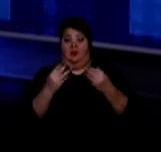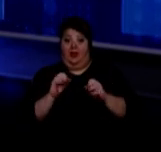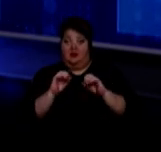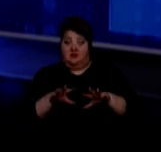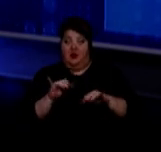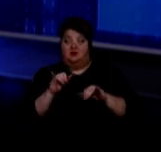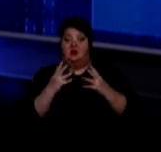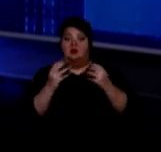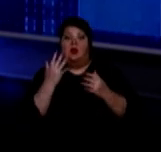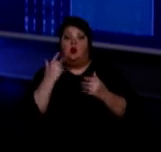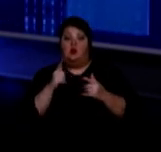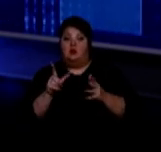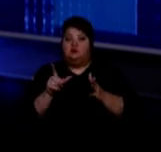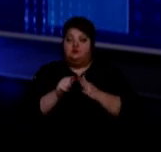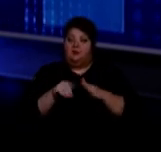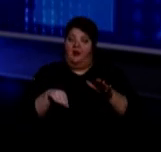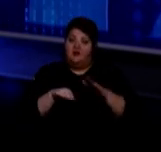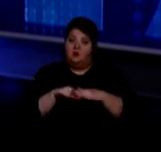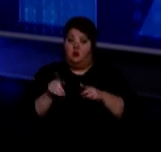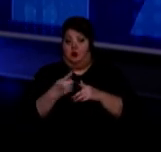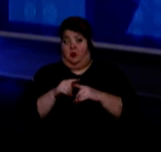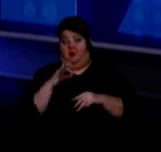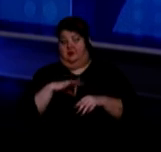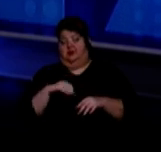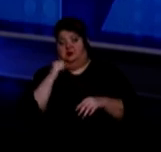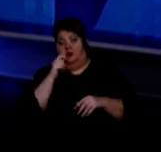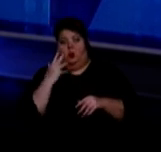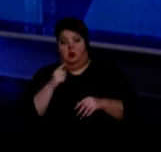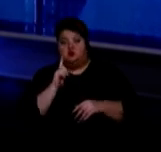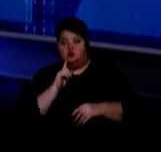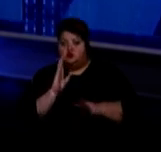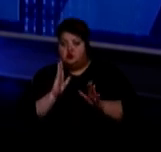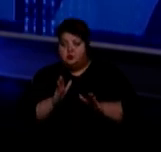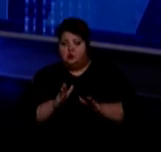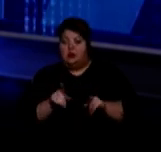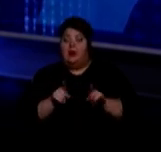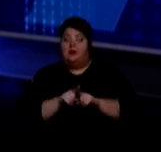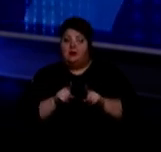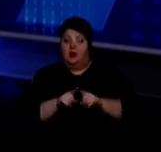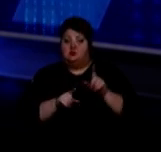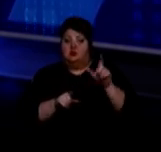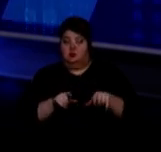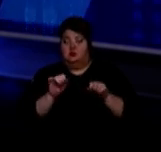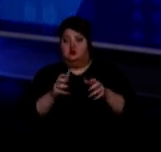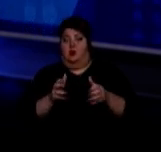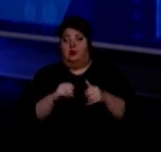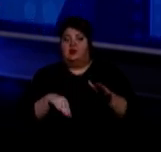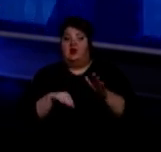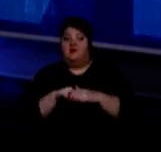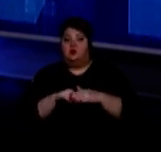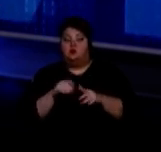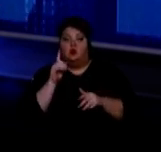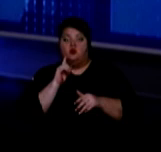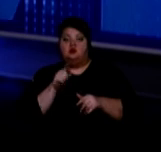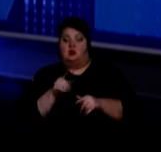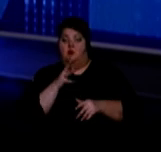потрібно, або до відпустки, або коли йому це буде зручно. Також він може брати відпустку в зручний йому час